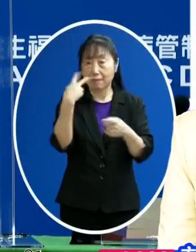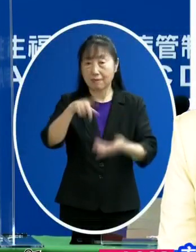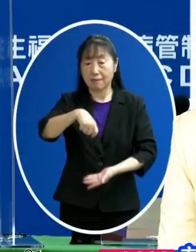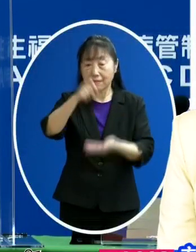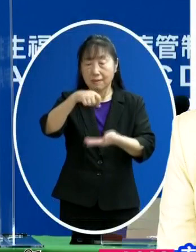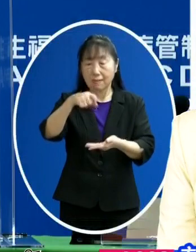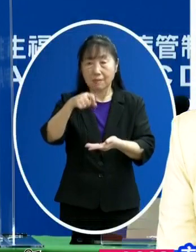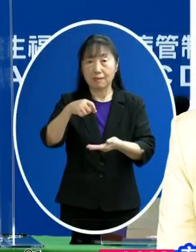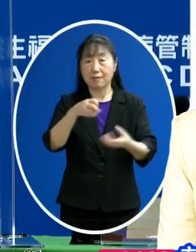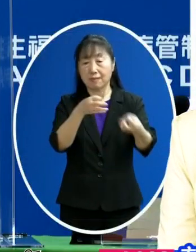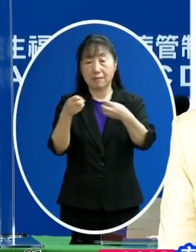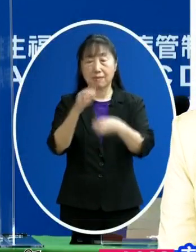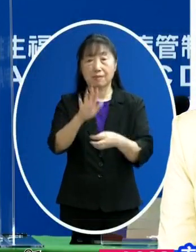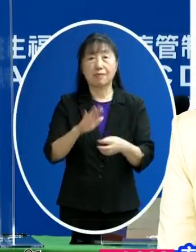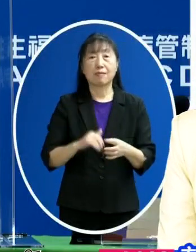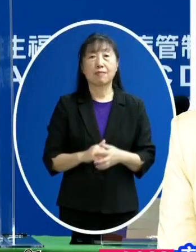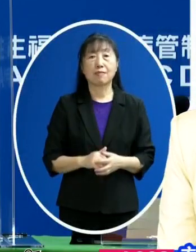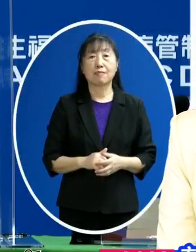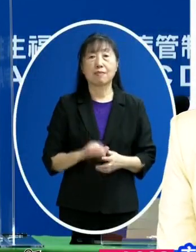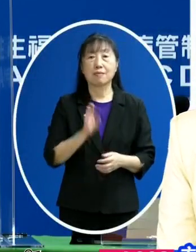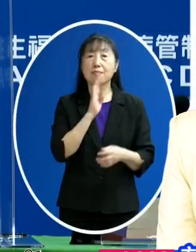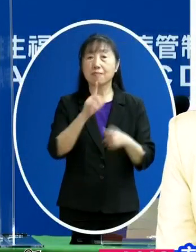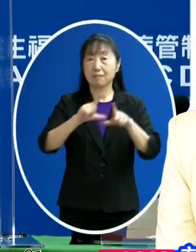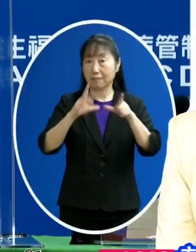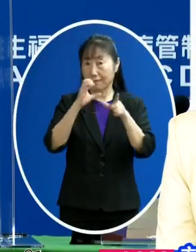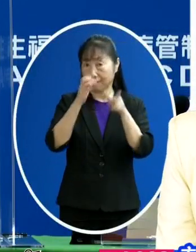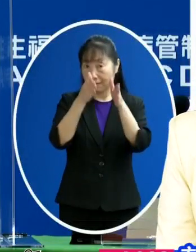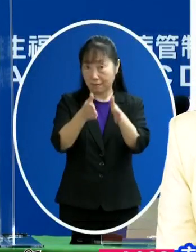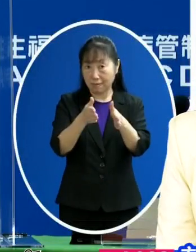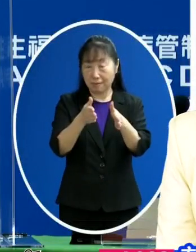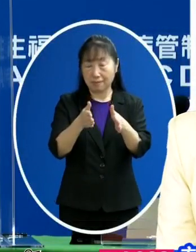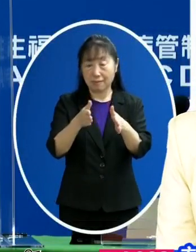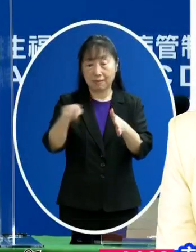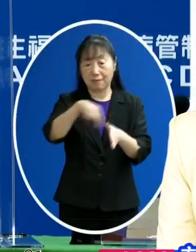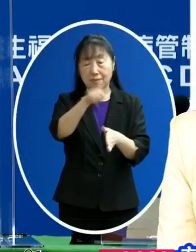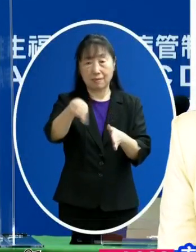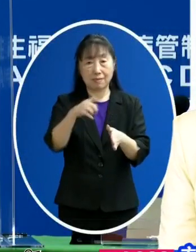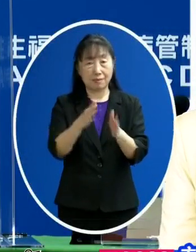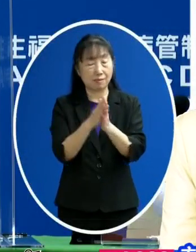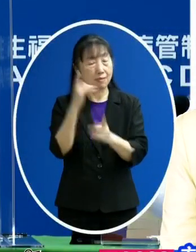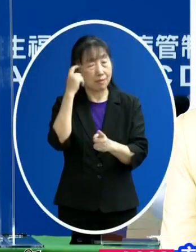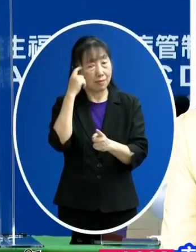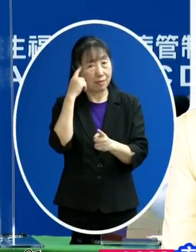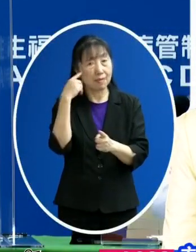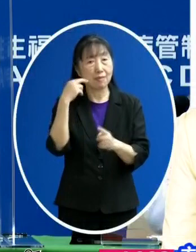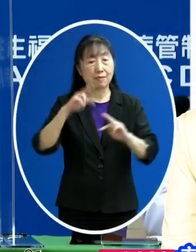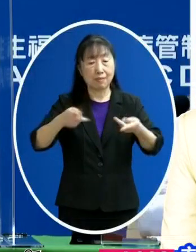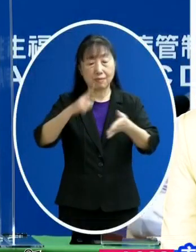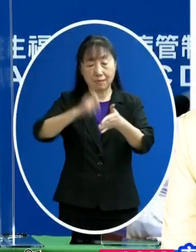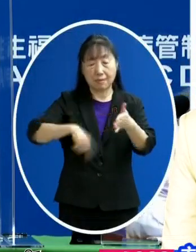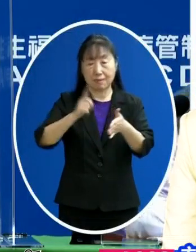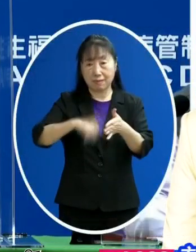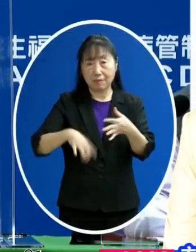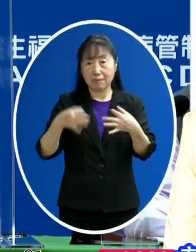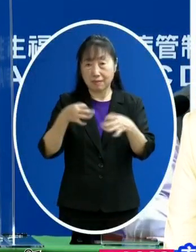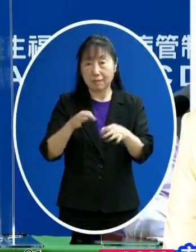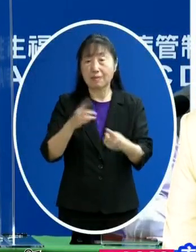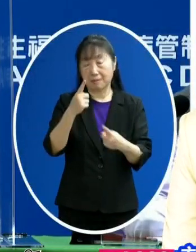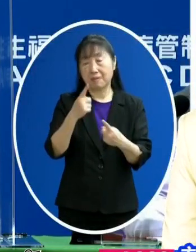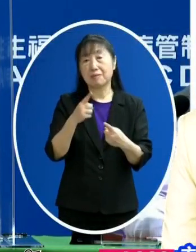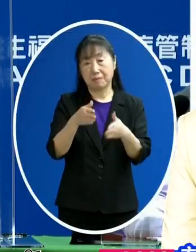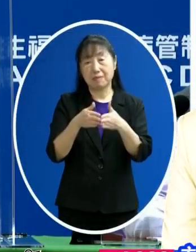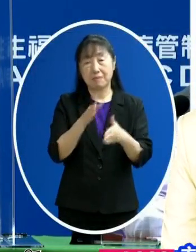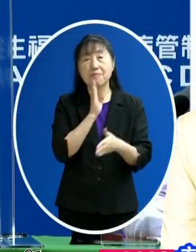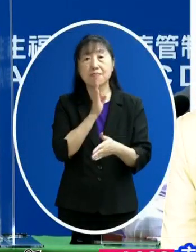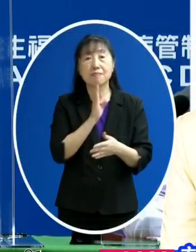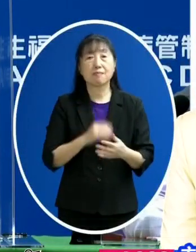中就狠狠的酸指挥中心是不是没有防疫战略呢？对此陈时中就回应，疫情推估一定会向